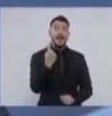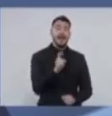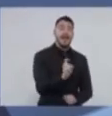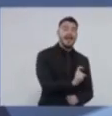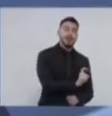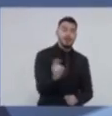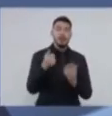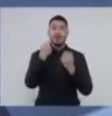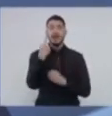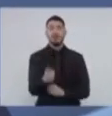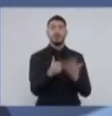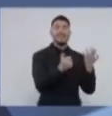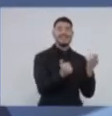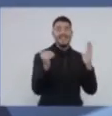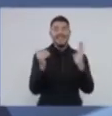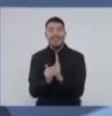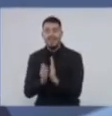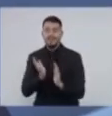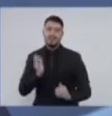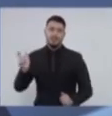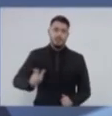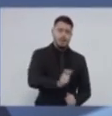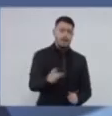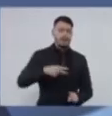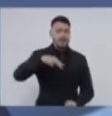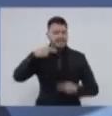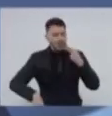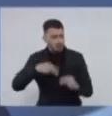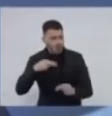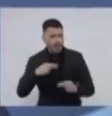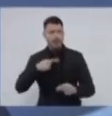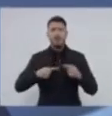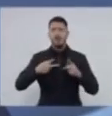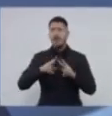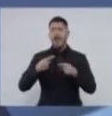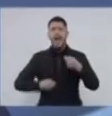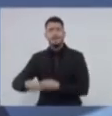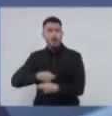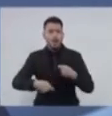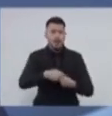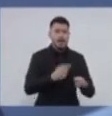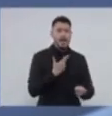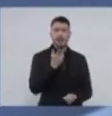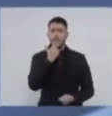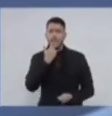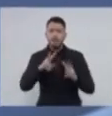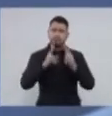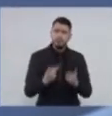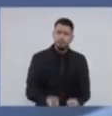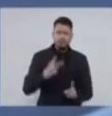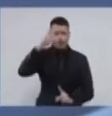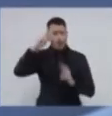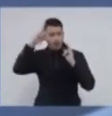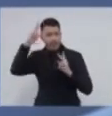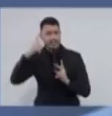επαγγελματικές παροχές όπως εσσετ εμπορικά καταστήματα περίπτερα ψιλικά κομμωτήρια γραφεία αρτοποιία και